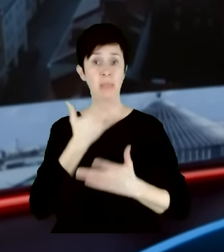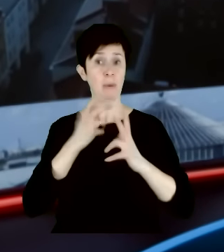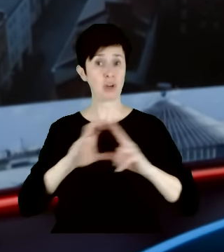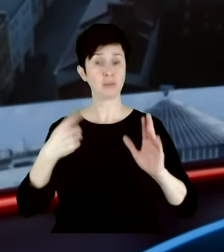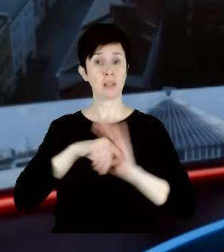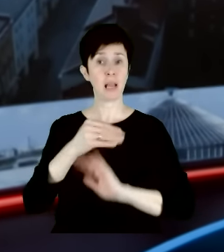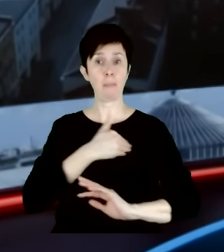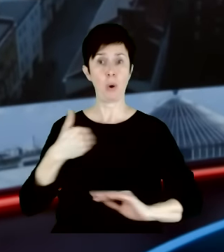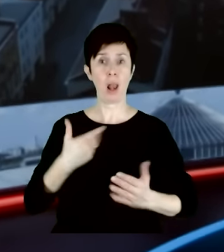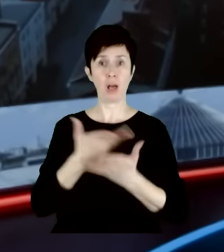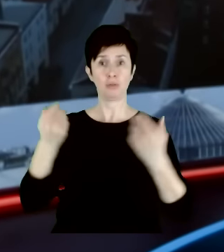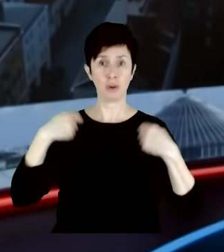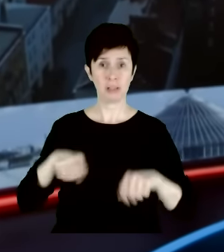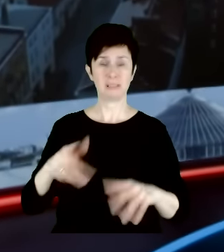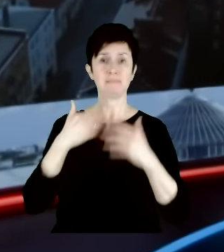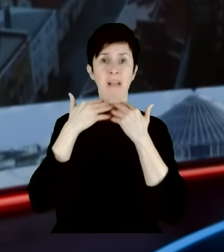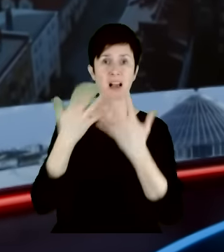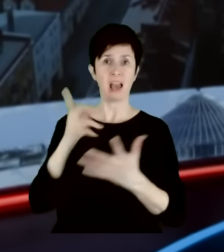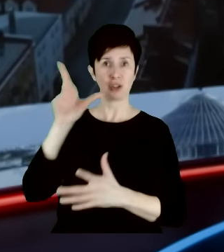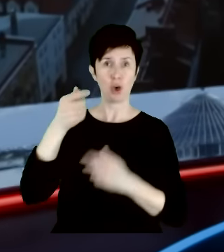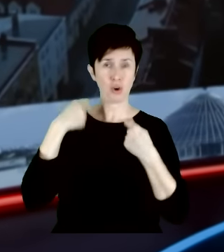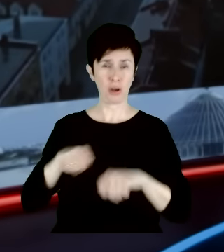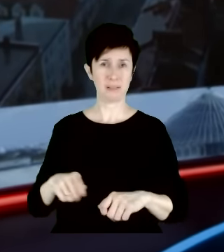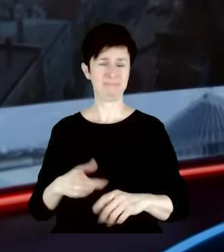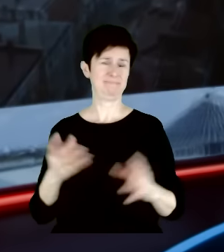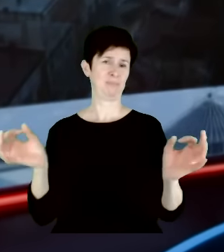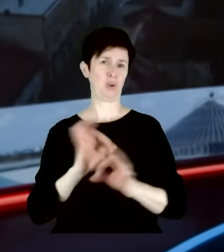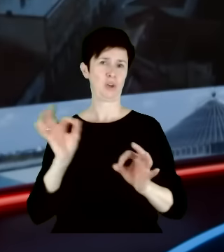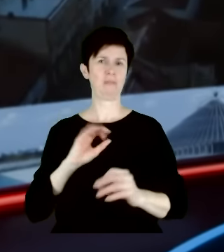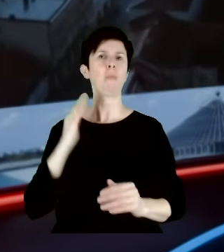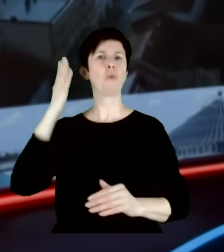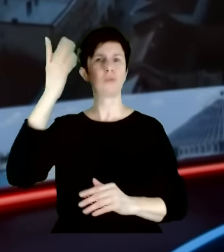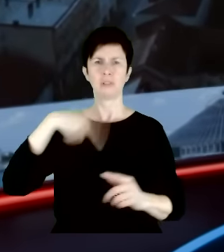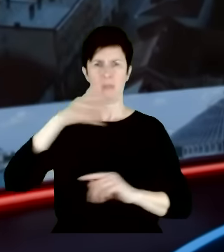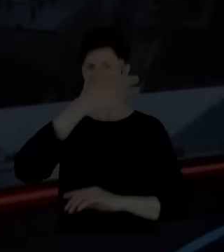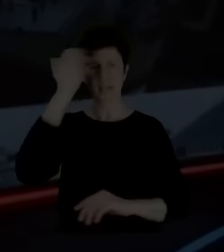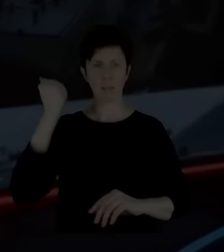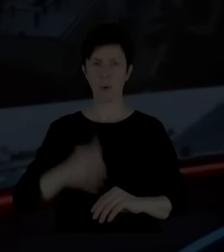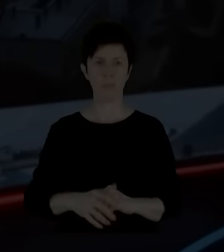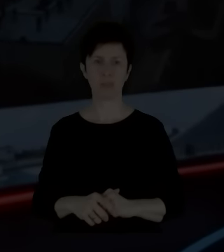rolnikiem wręcz gardzi. No, niebywałe. Historia z pewnością mu tego nie zapomni. Do zobaczenia.